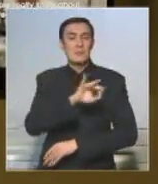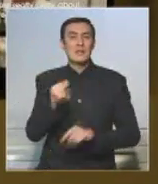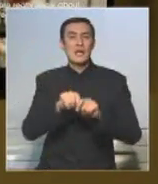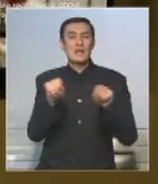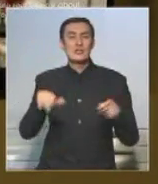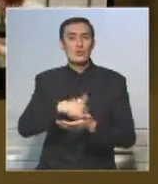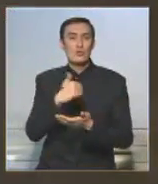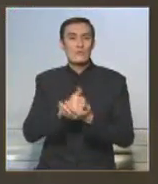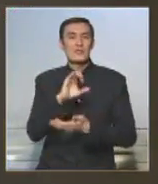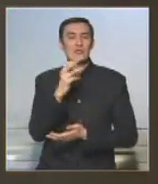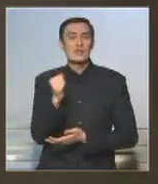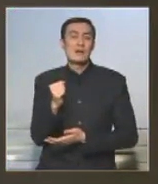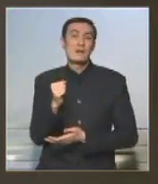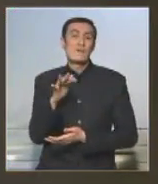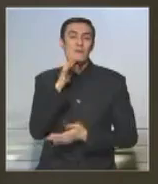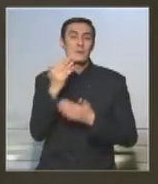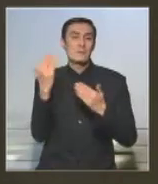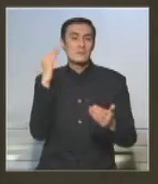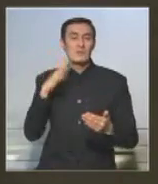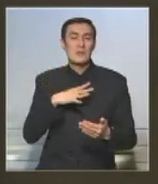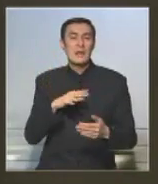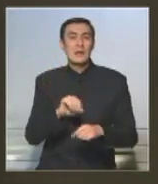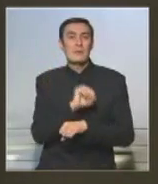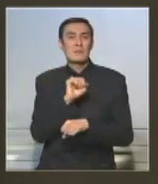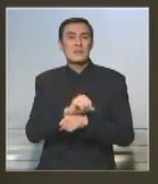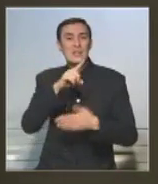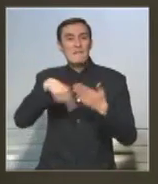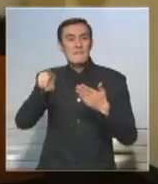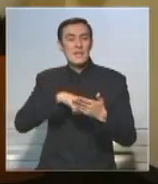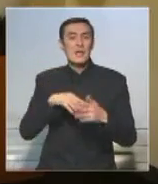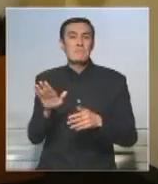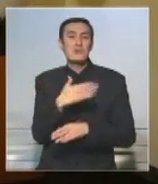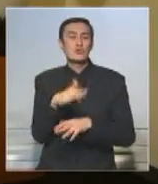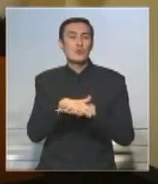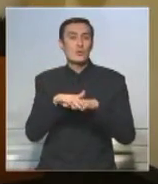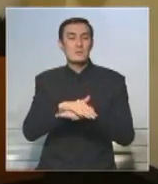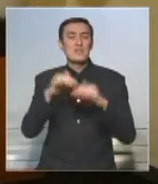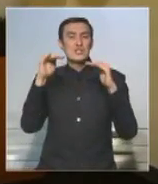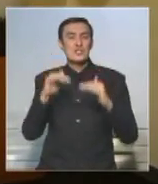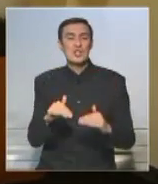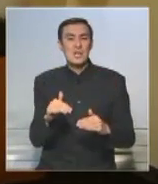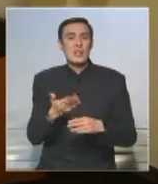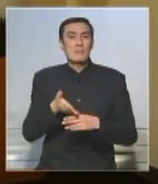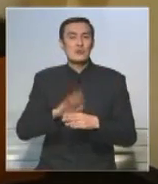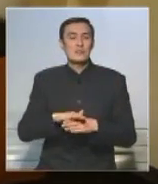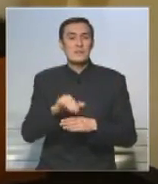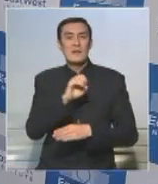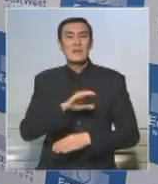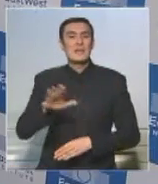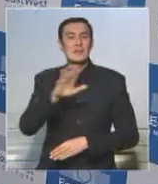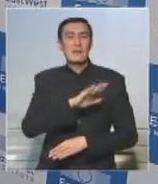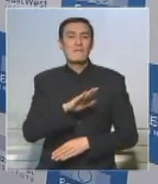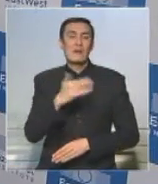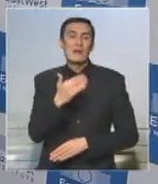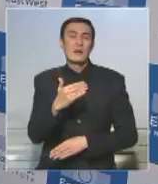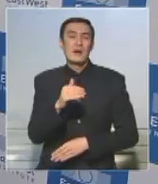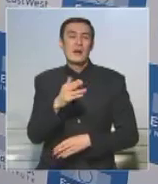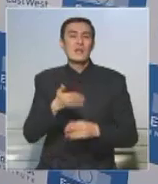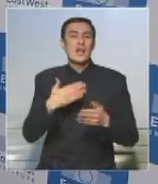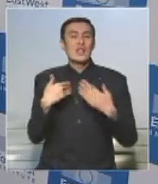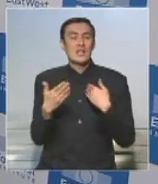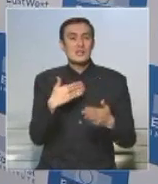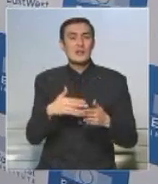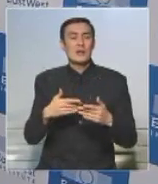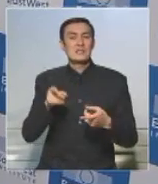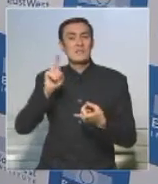во времена Холодной войны для преодоления барьеров недоверия между народами, снижения напряженности в Евроатлантическом регионе и